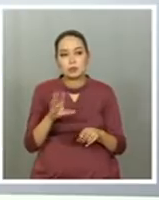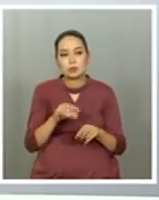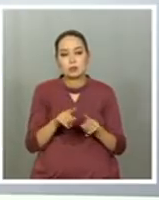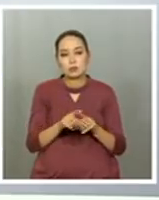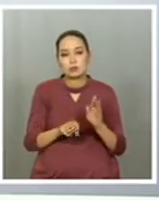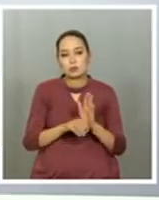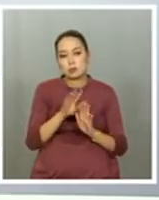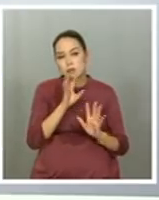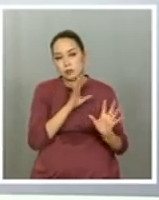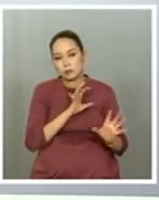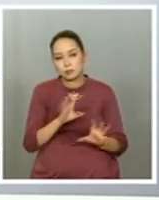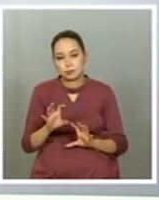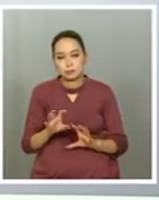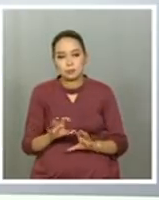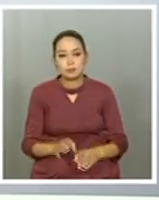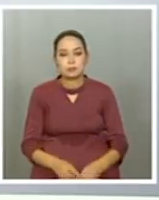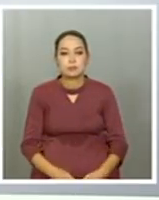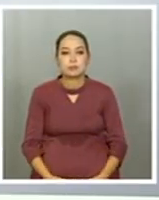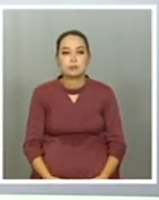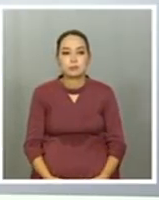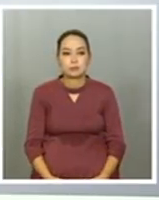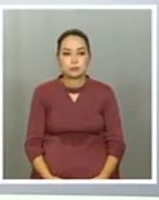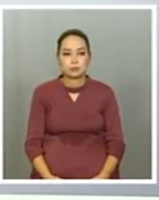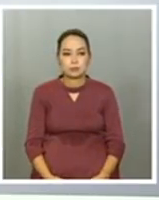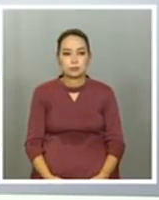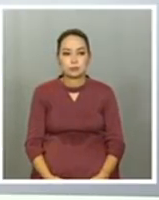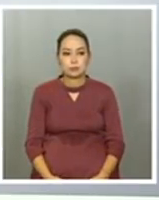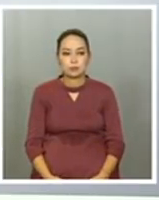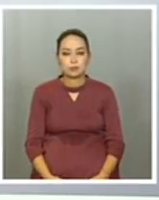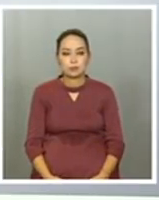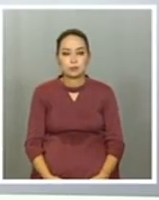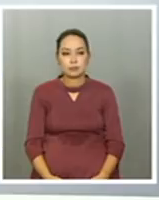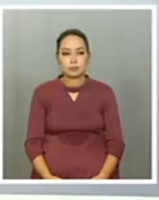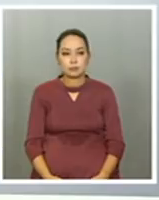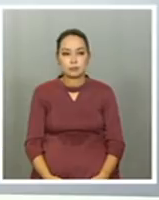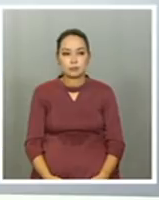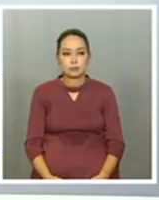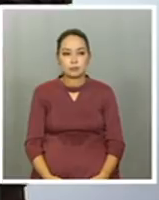жақсартуға күш жұмсау қажет деп түсінген жөн.